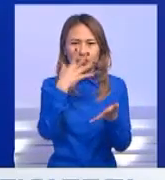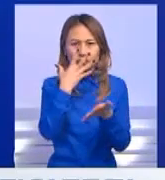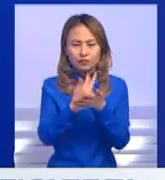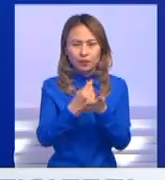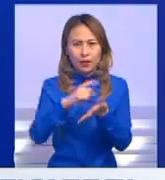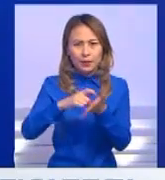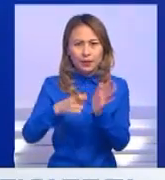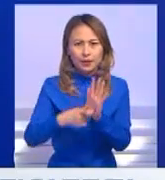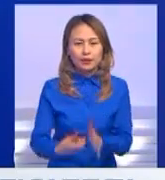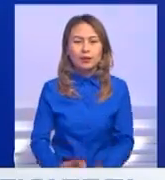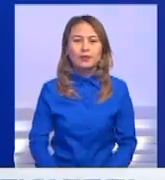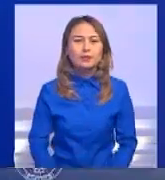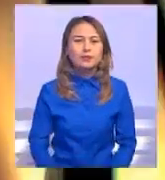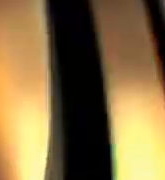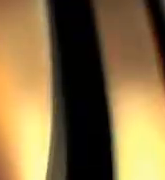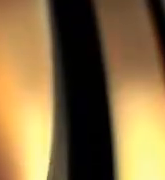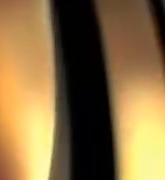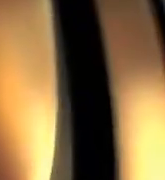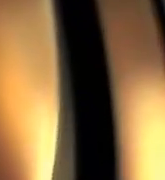болады.